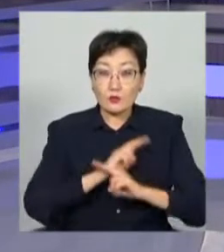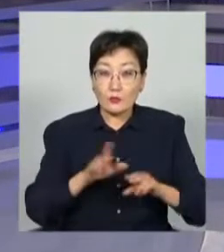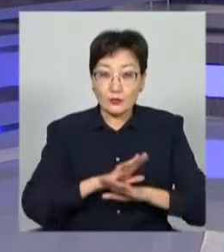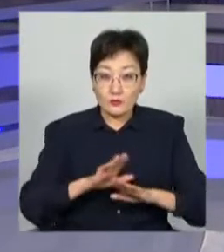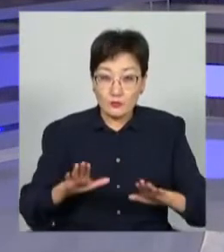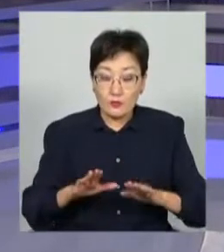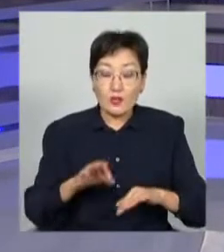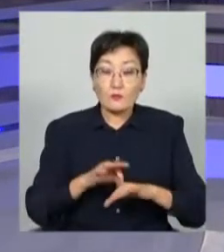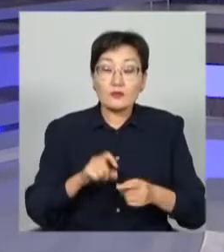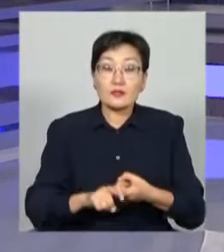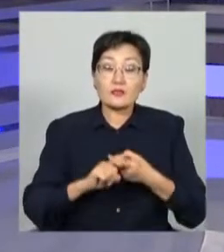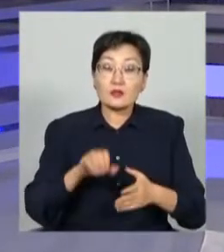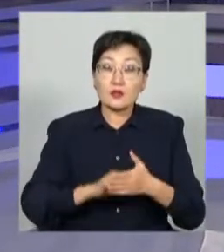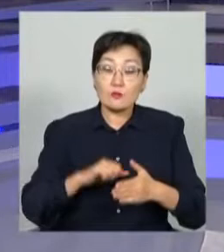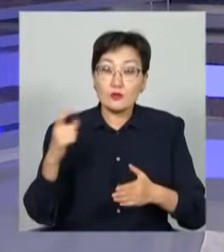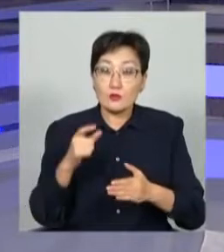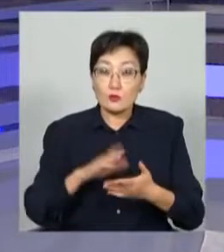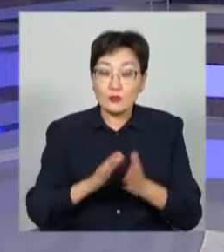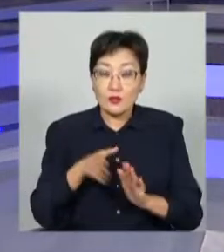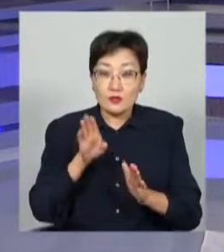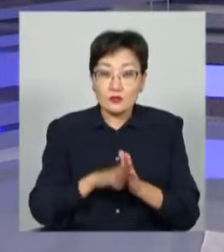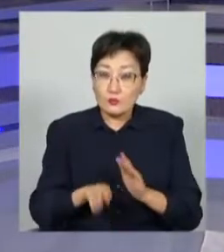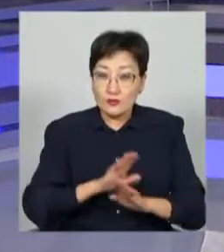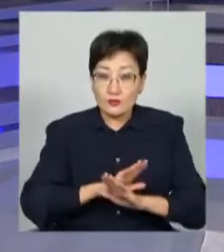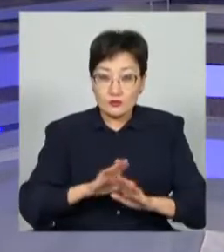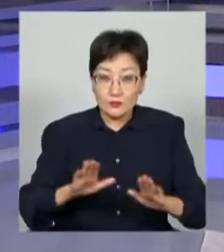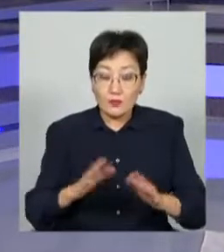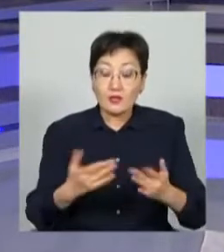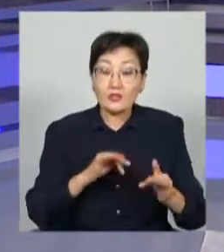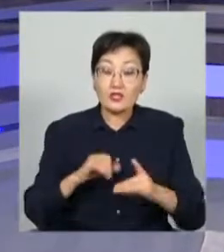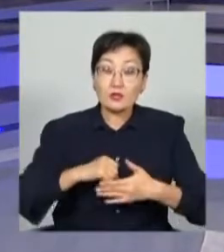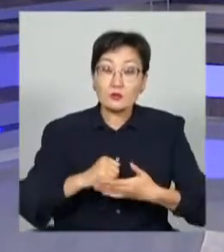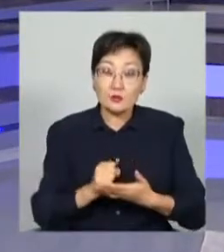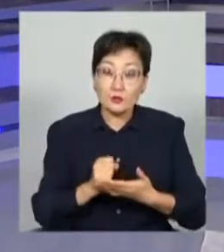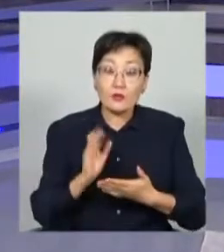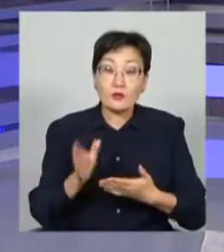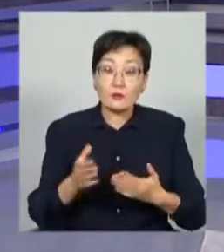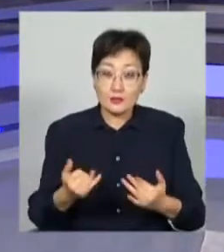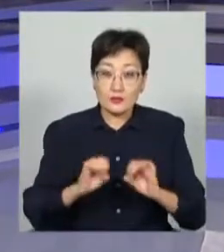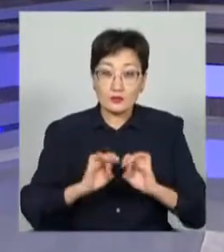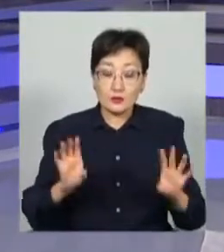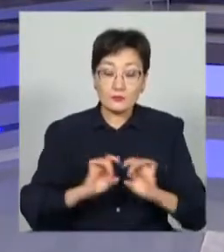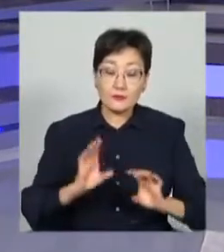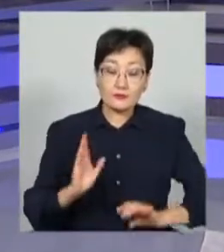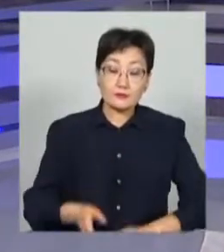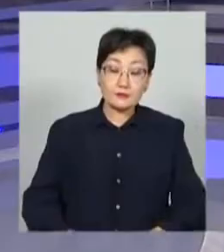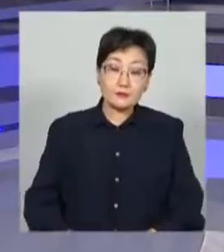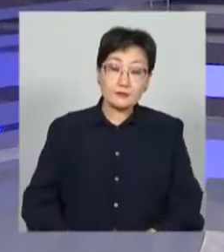үшін және дерт салдарынан экономикалық жағдайды төмендетіп алмас үшін қандай шаралар қолданбақ? Асылбек Тойбек айтсын.